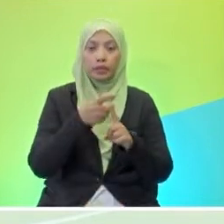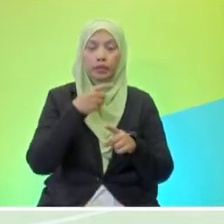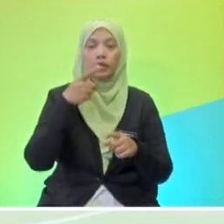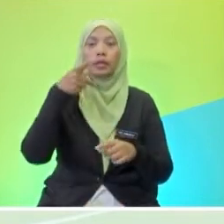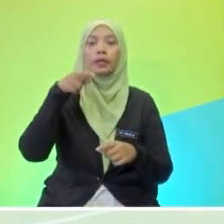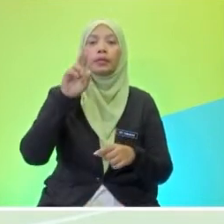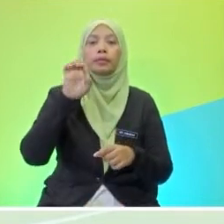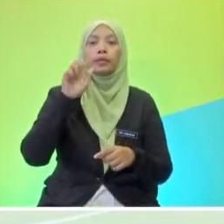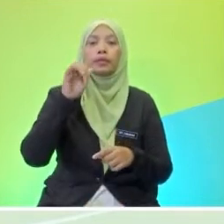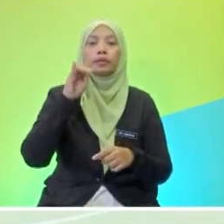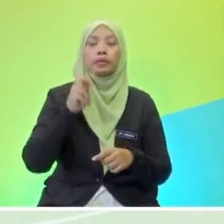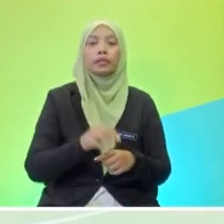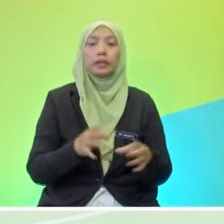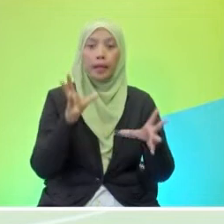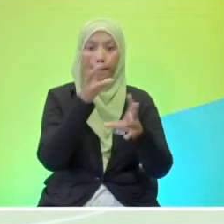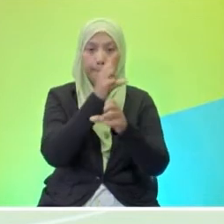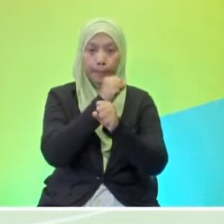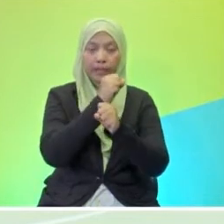akan dapat 3 makalah